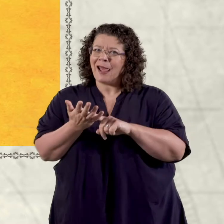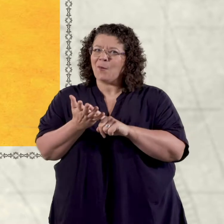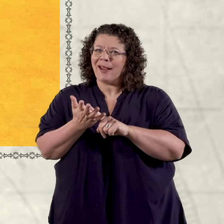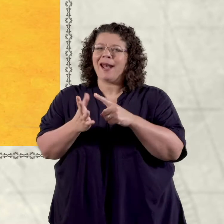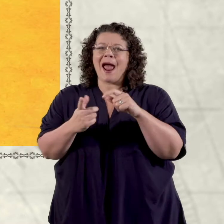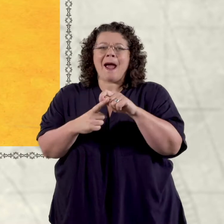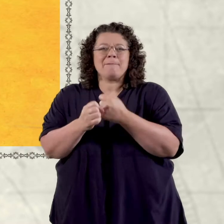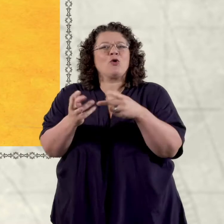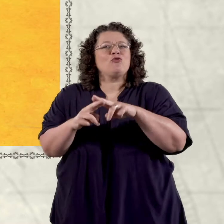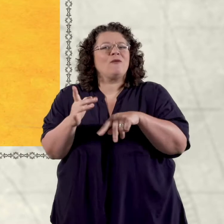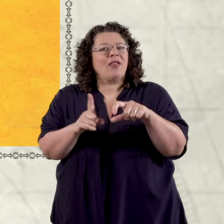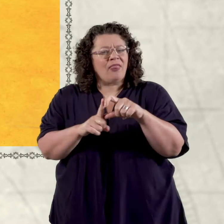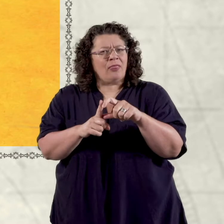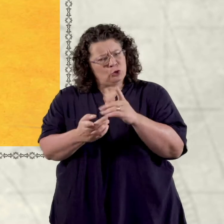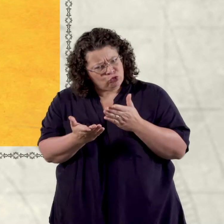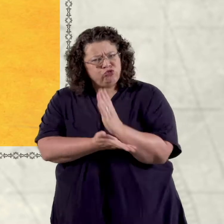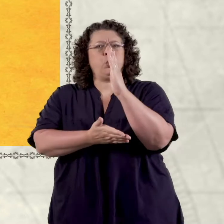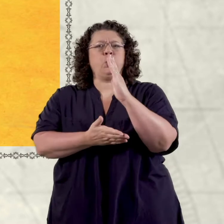Dwi'n mynd edrych yn dda iawn yn fanna, ydw i?